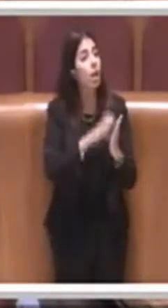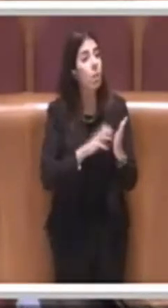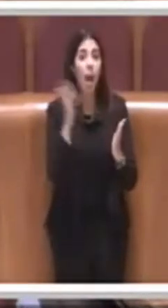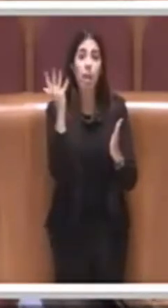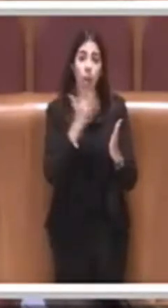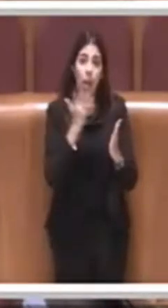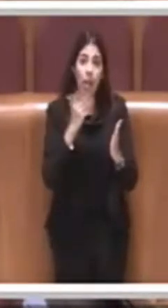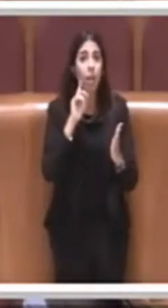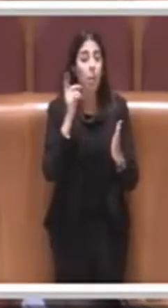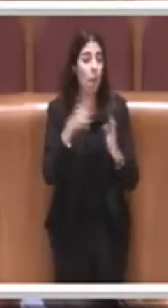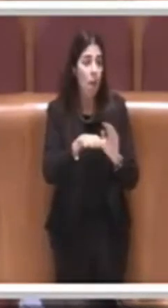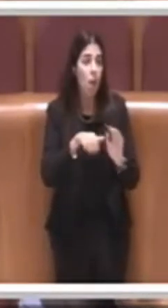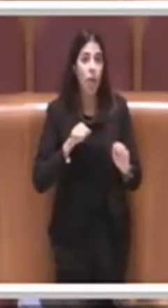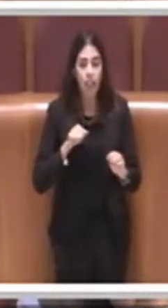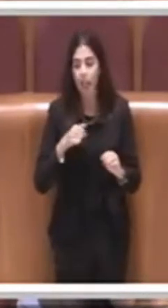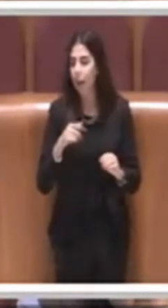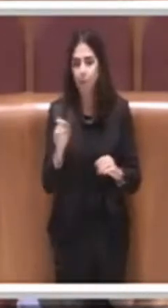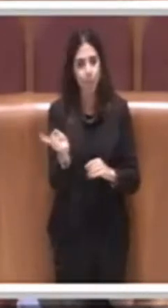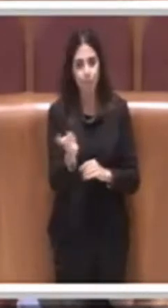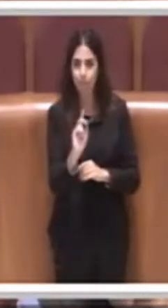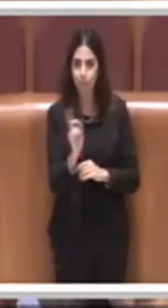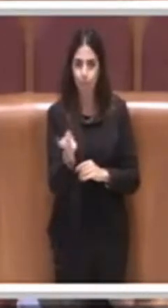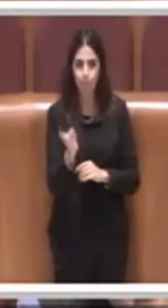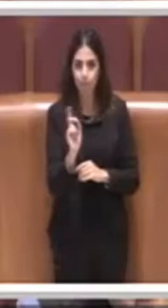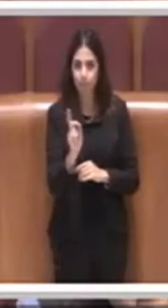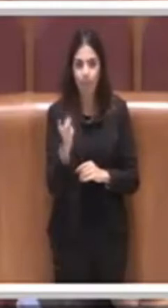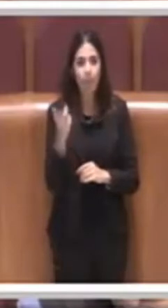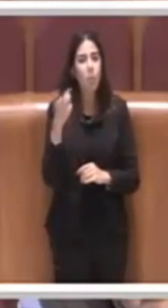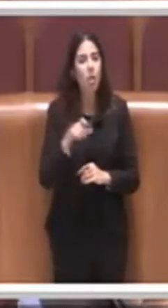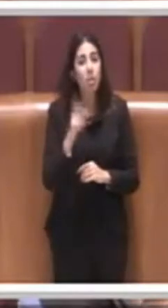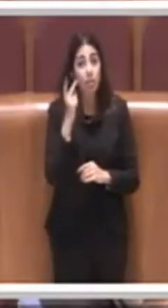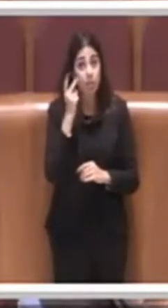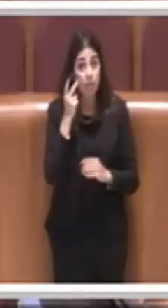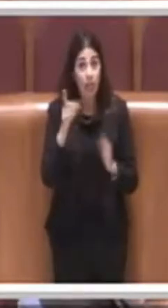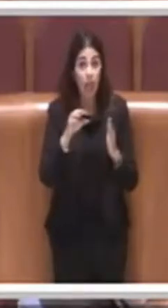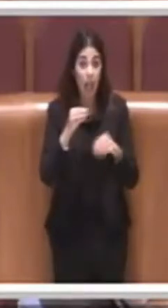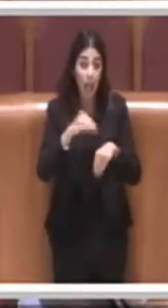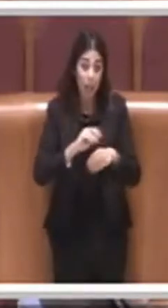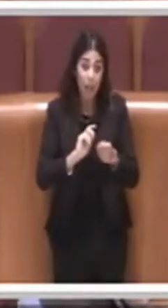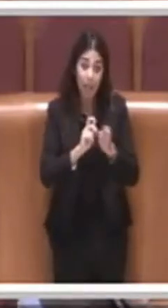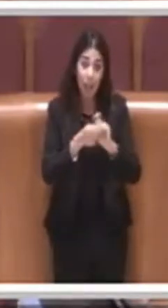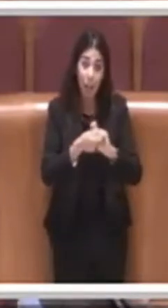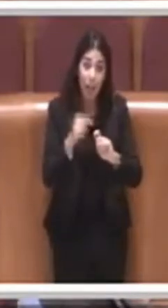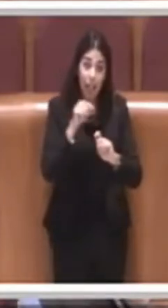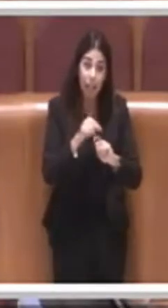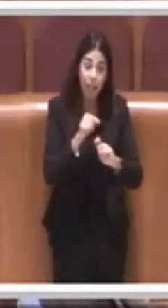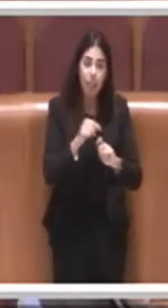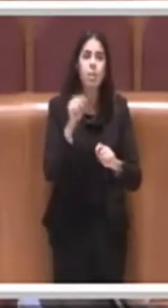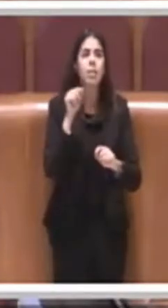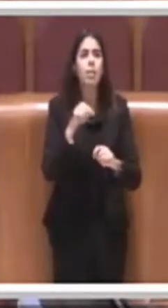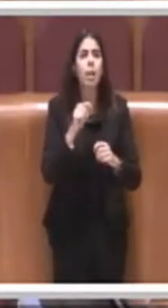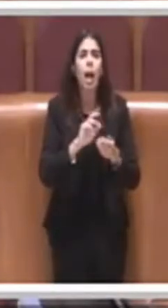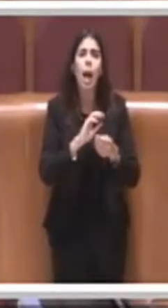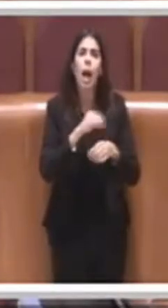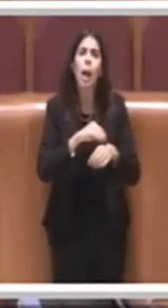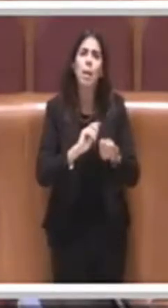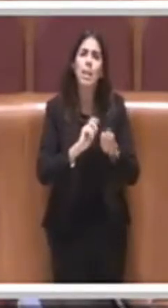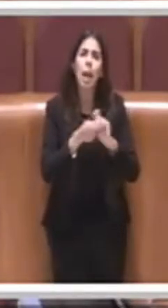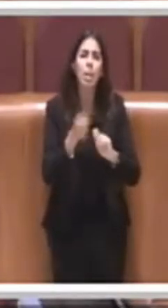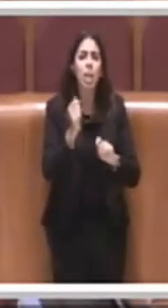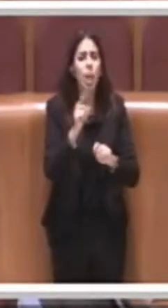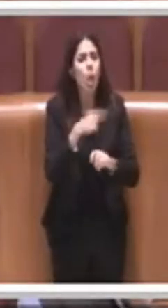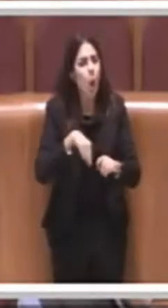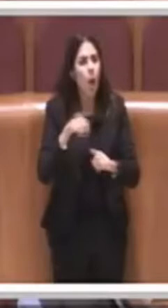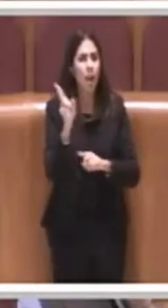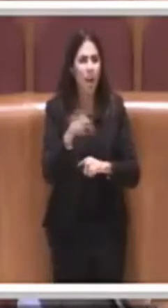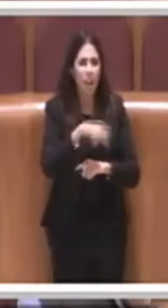vale ritirarla. Non è così, perché se si guardano gli emendamenti, non sono emendamenti in cui noi abbiamo cassato parti